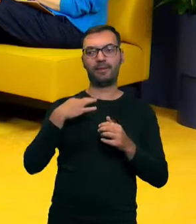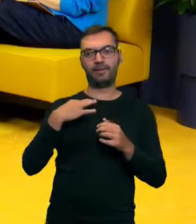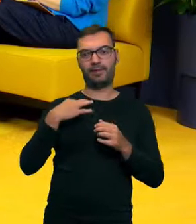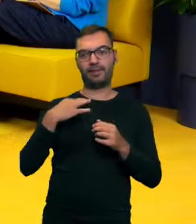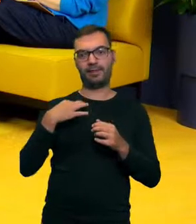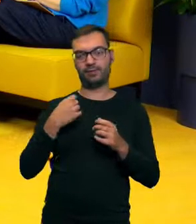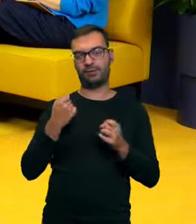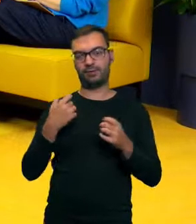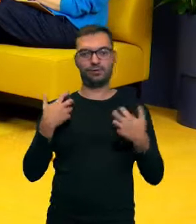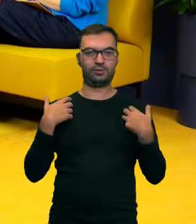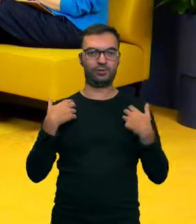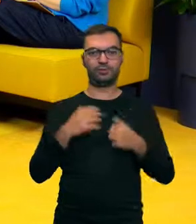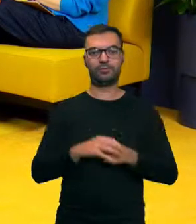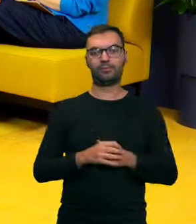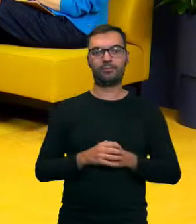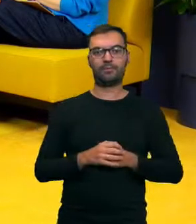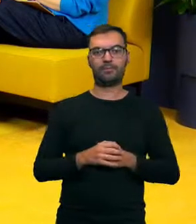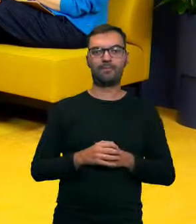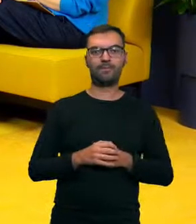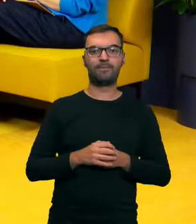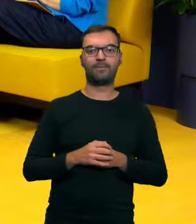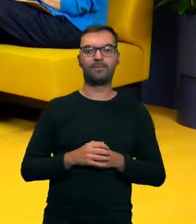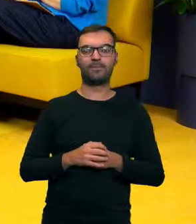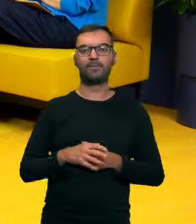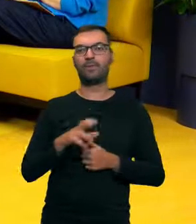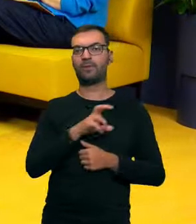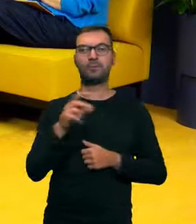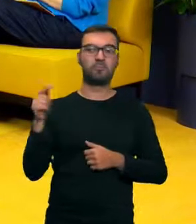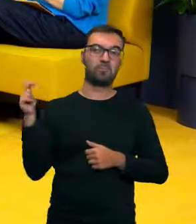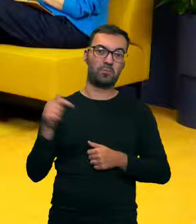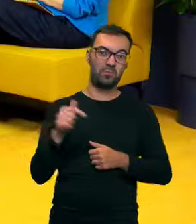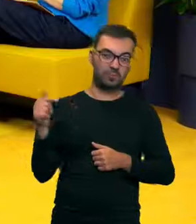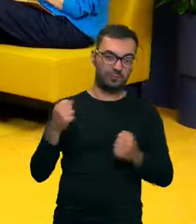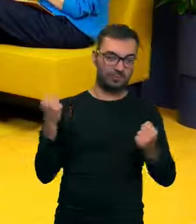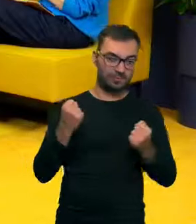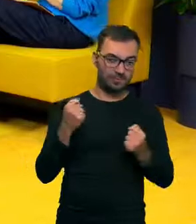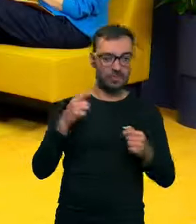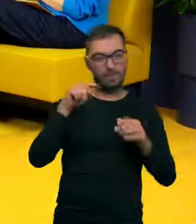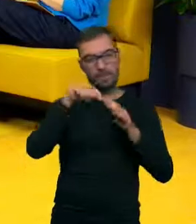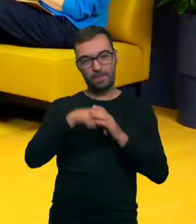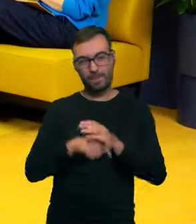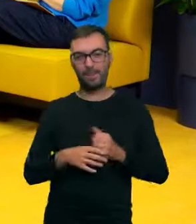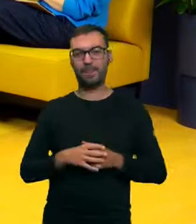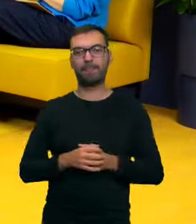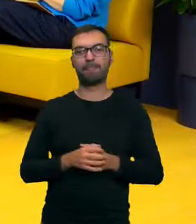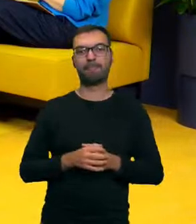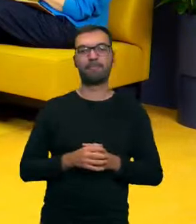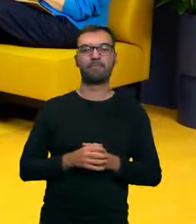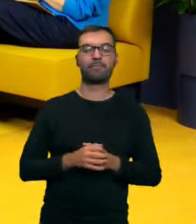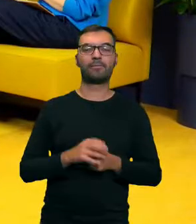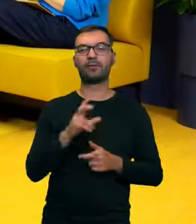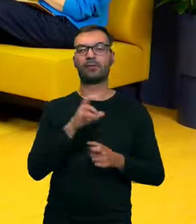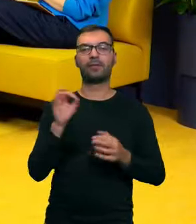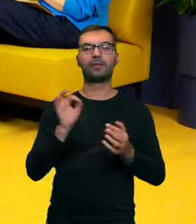sfery życia po prostu. I czy musimy tak bardzo, czy na